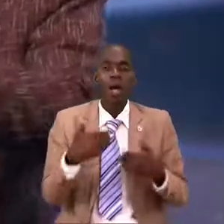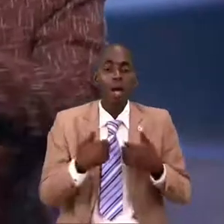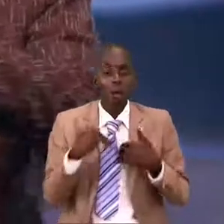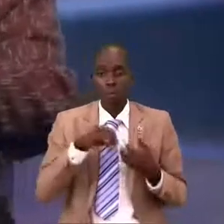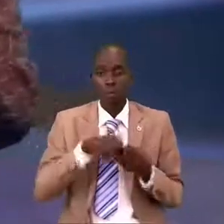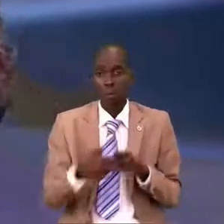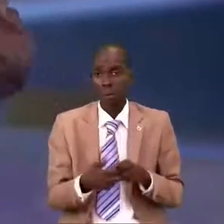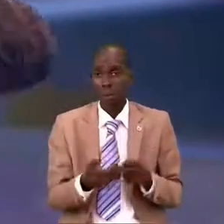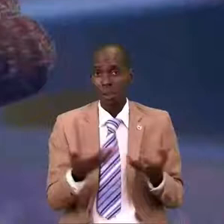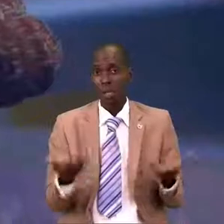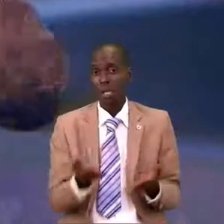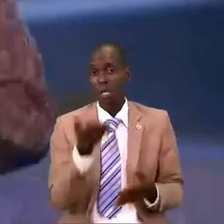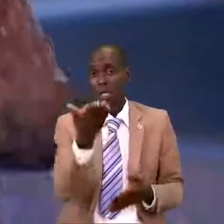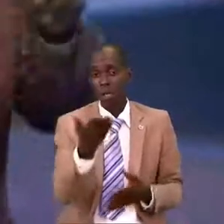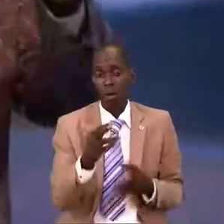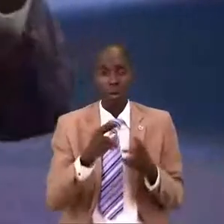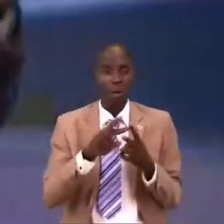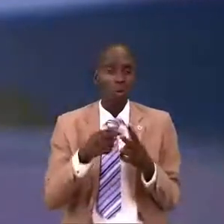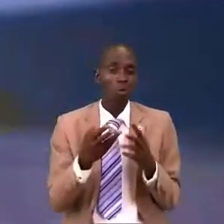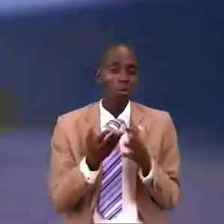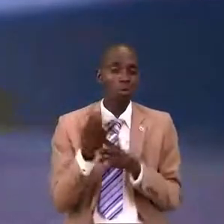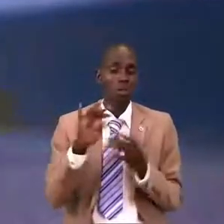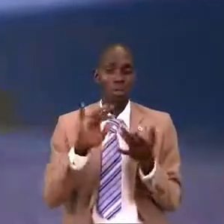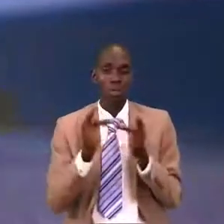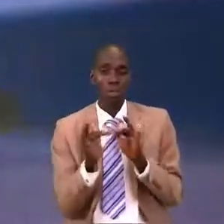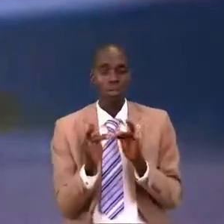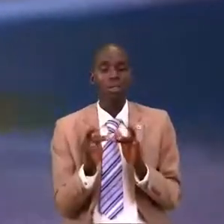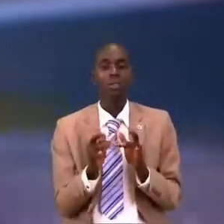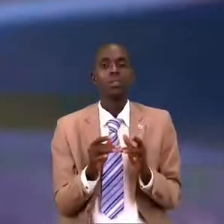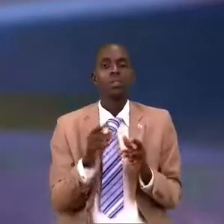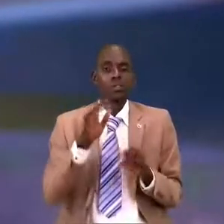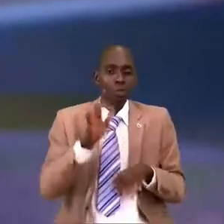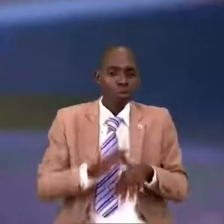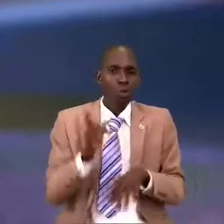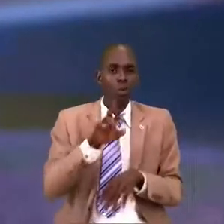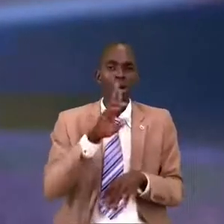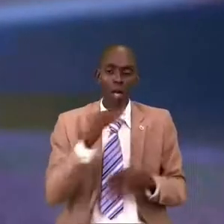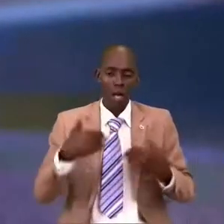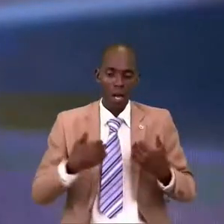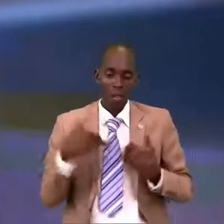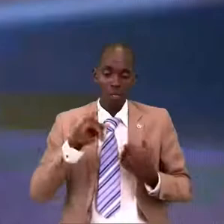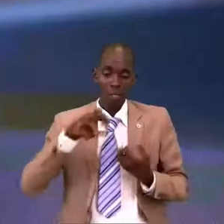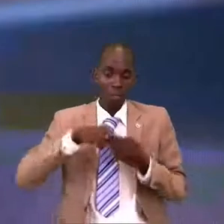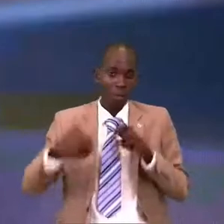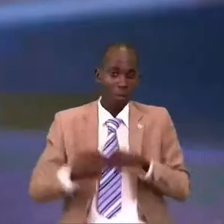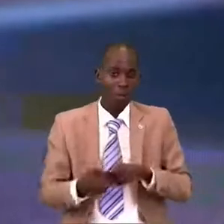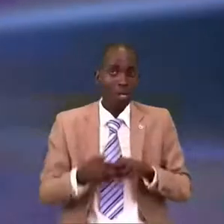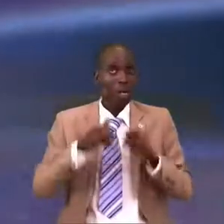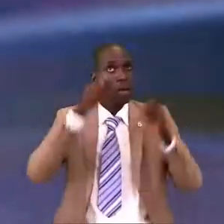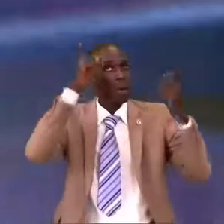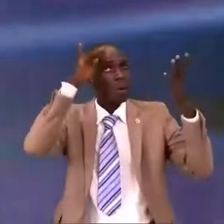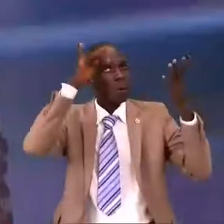que lorsque tu entendras le dernier Amen, toute chose sera partie. Tu lèves une